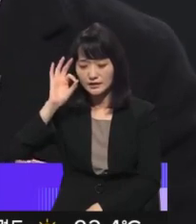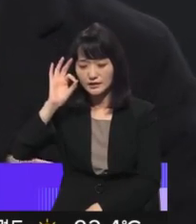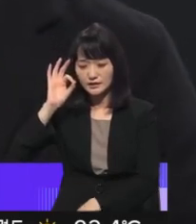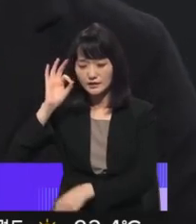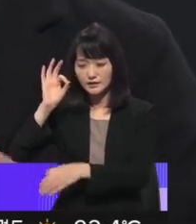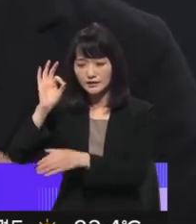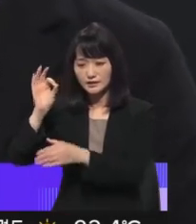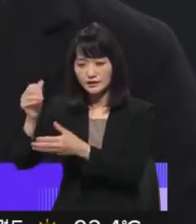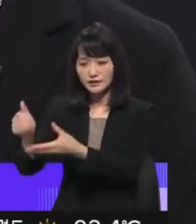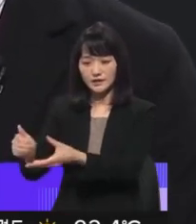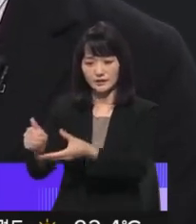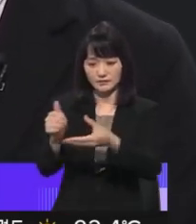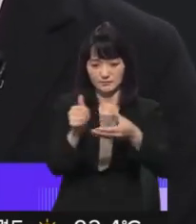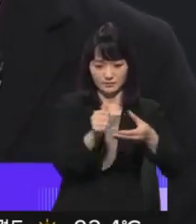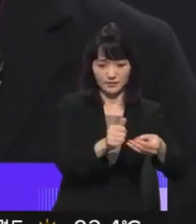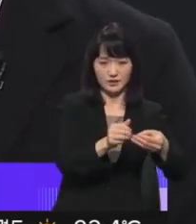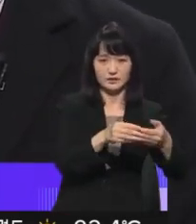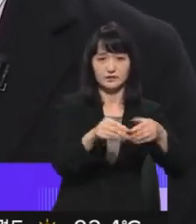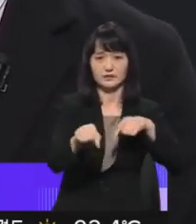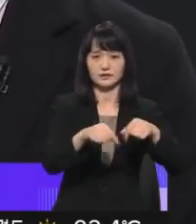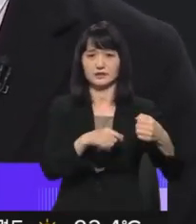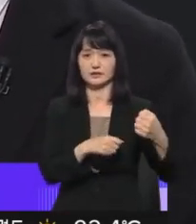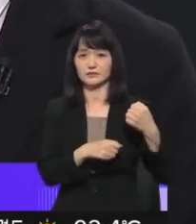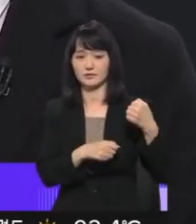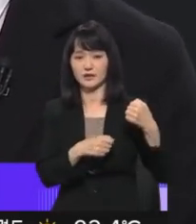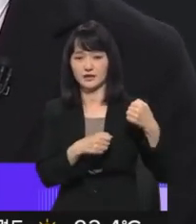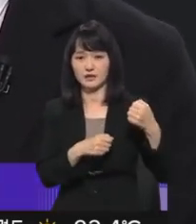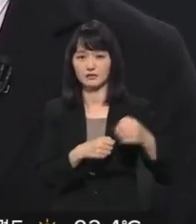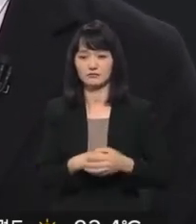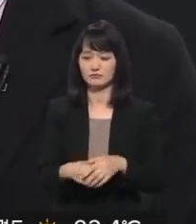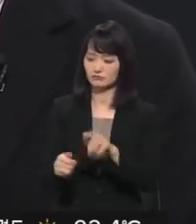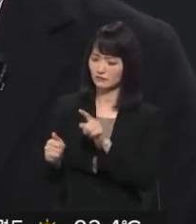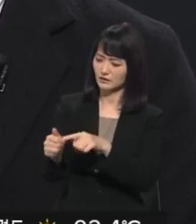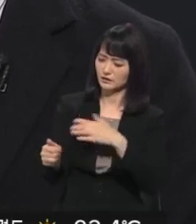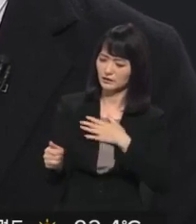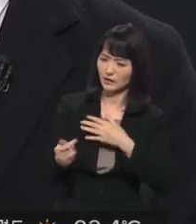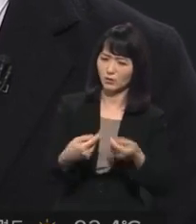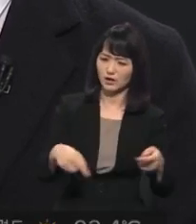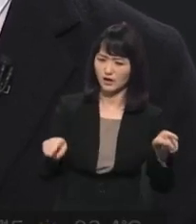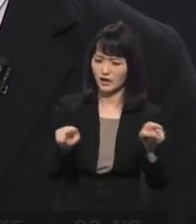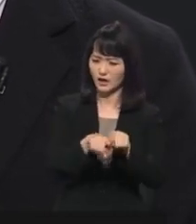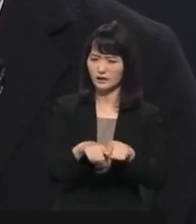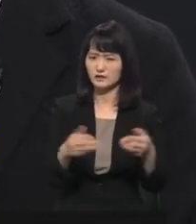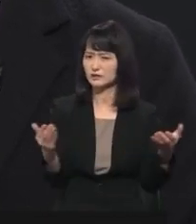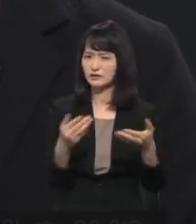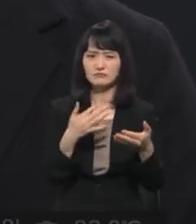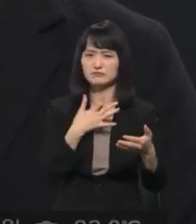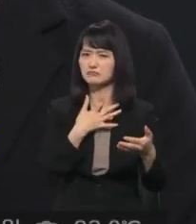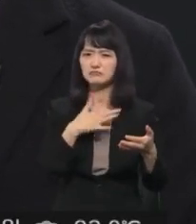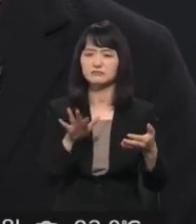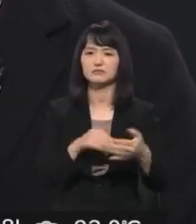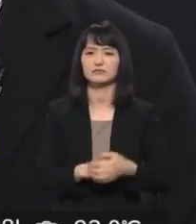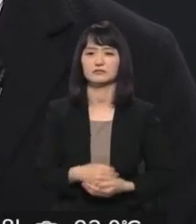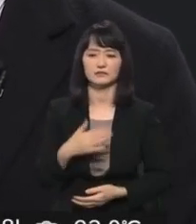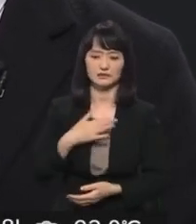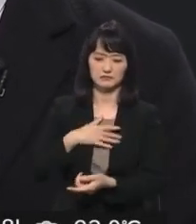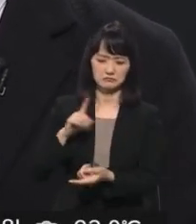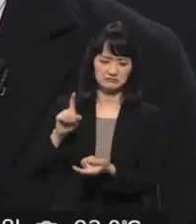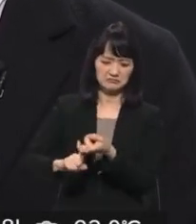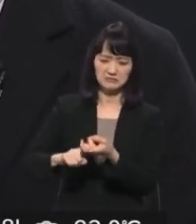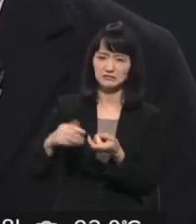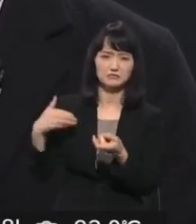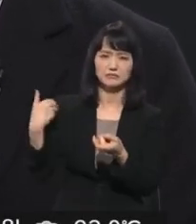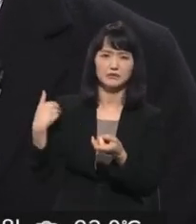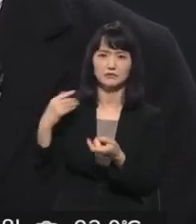모시고 같이 뭉쳐 갔는데 아 저사람 날아가지 총 4 본 적이 없어 나랑 전후의 나머지 않았으니까 내 편 지 모르겠어요 하시면